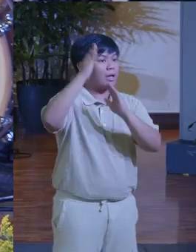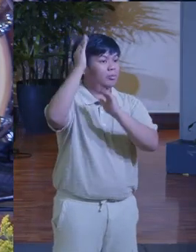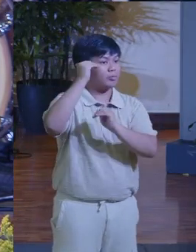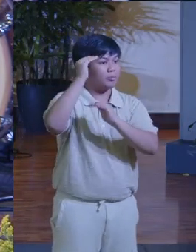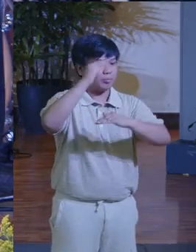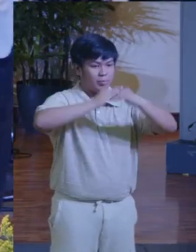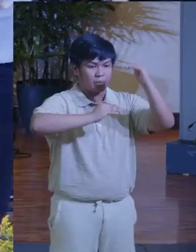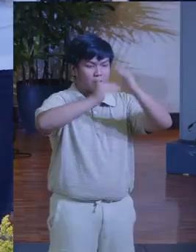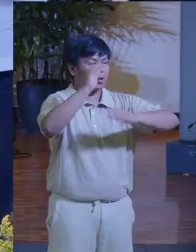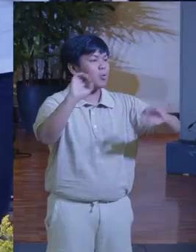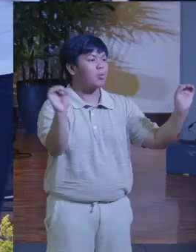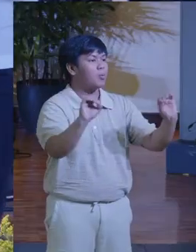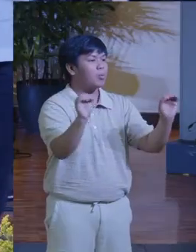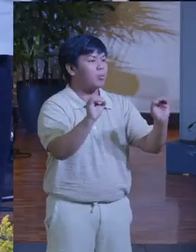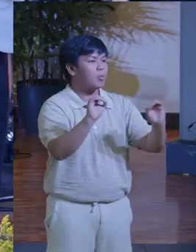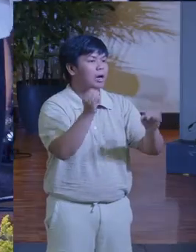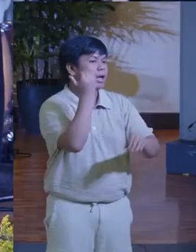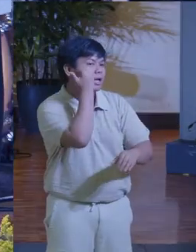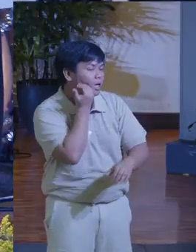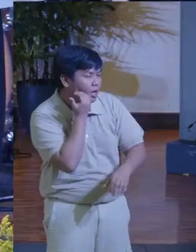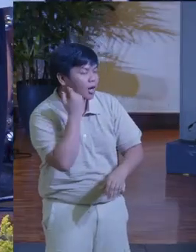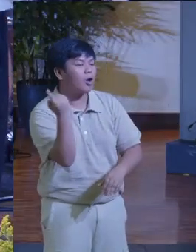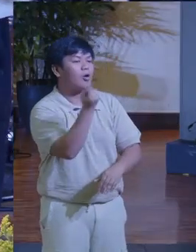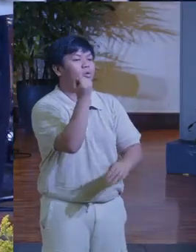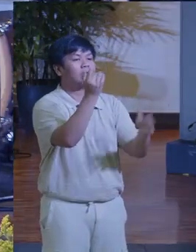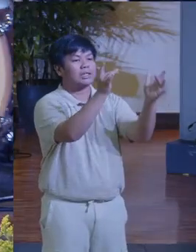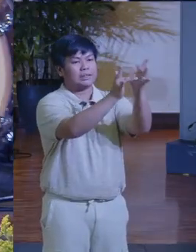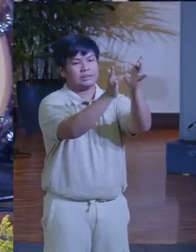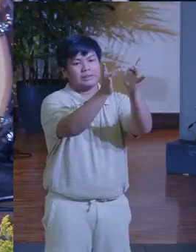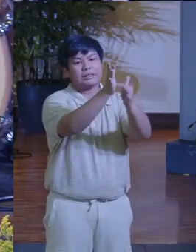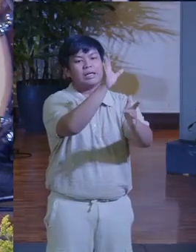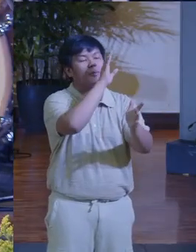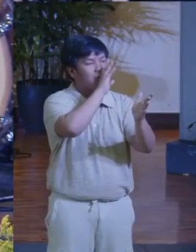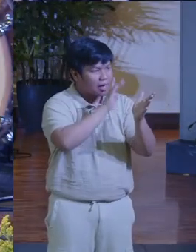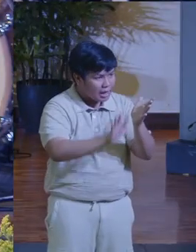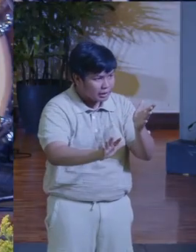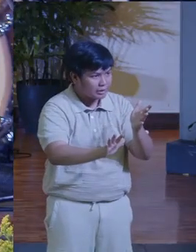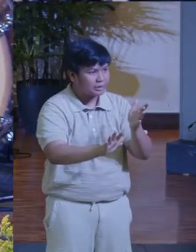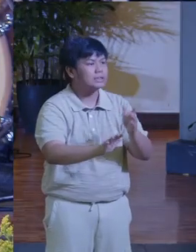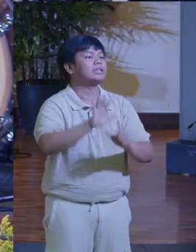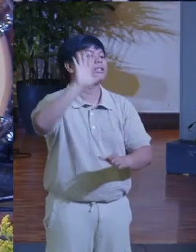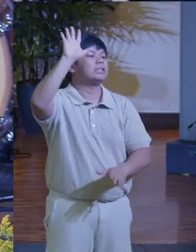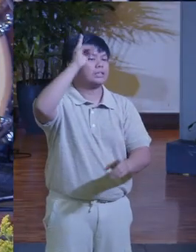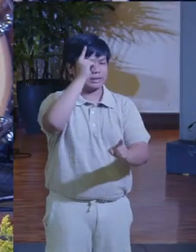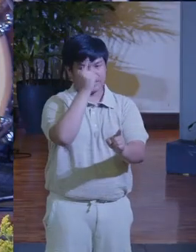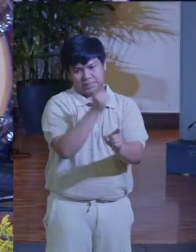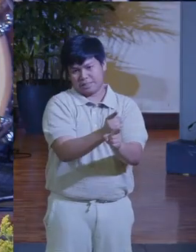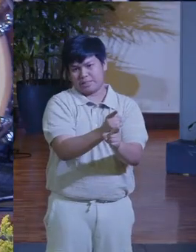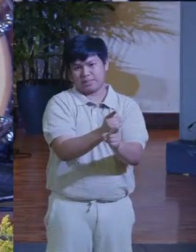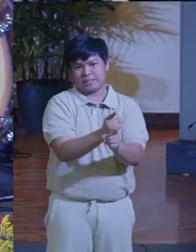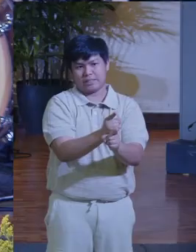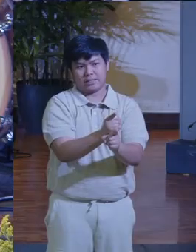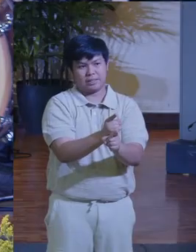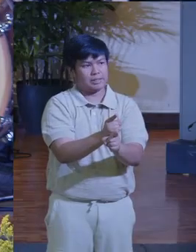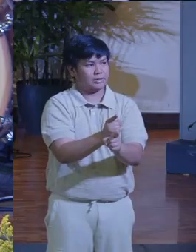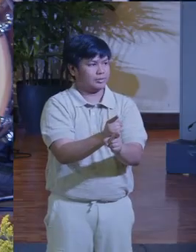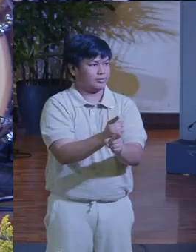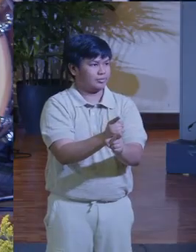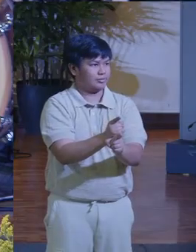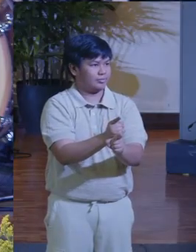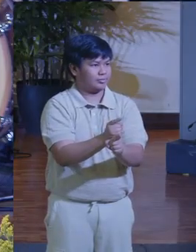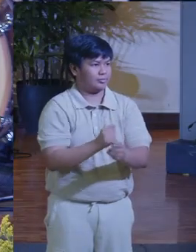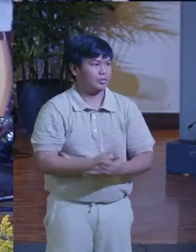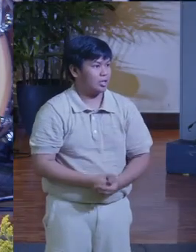built on nothing less than Jesus' blood. Ang kanyang passive obedience.